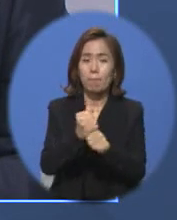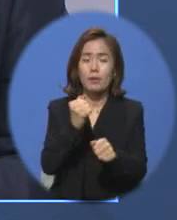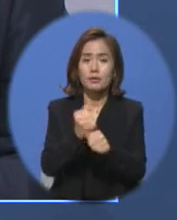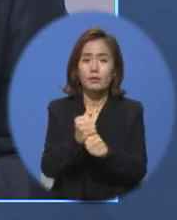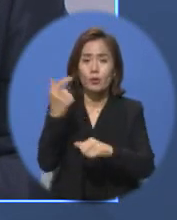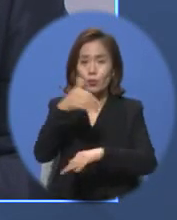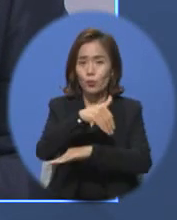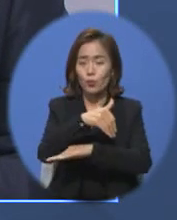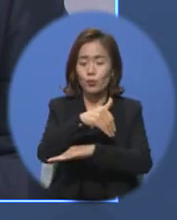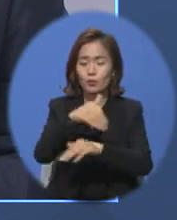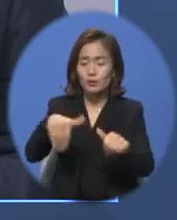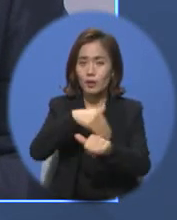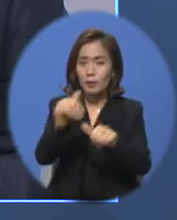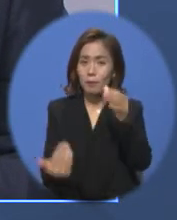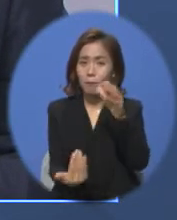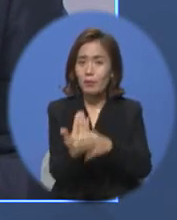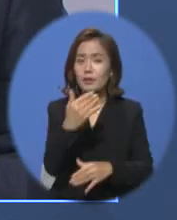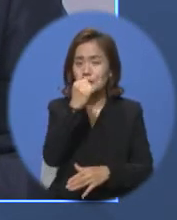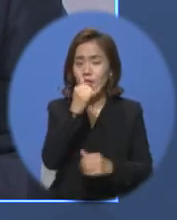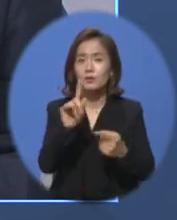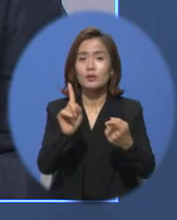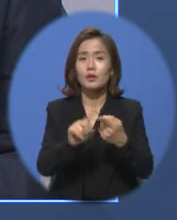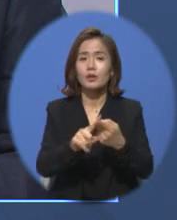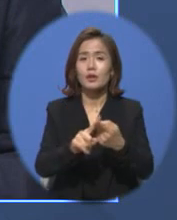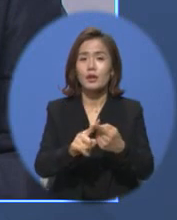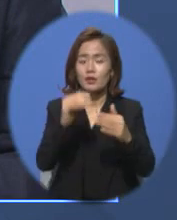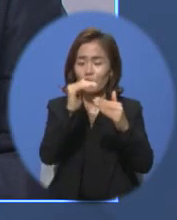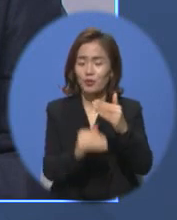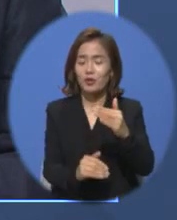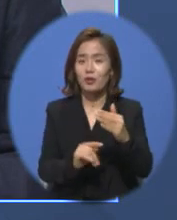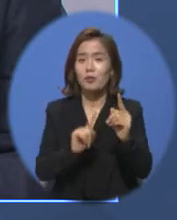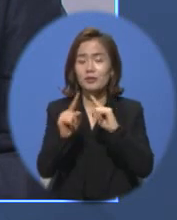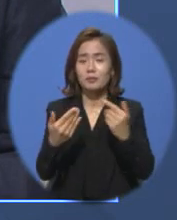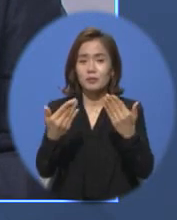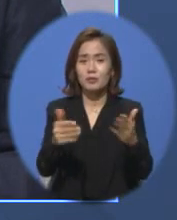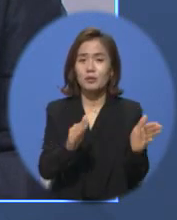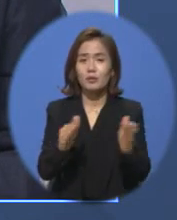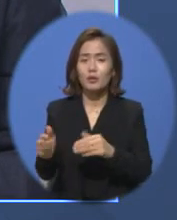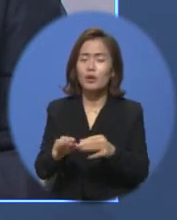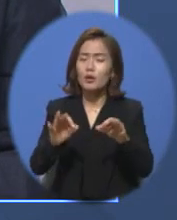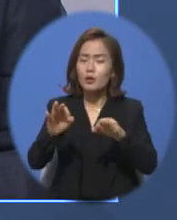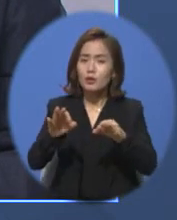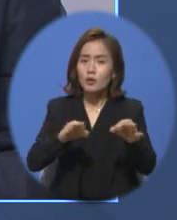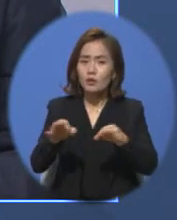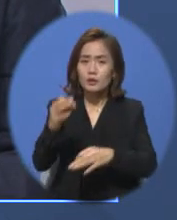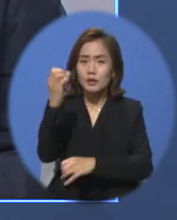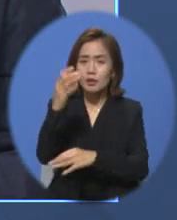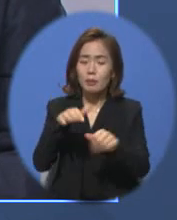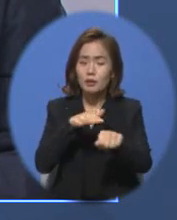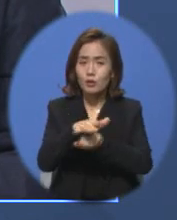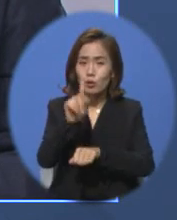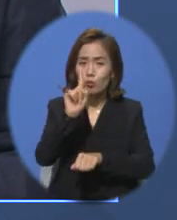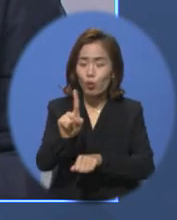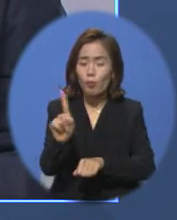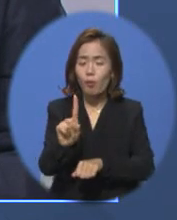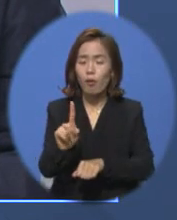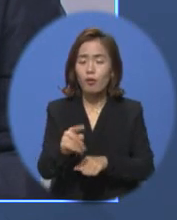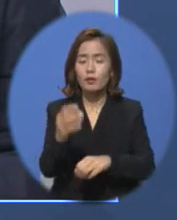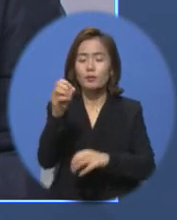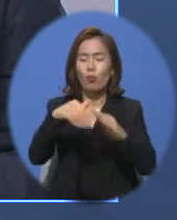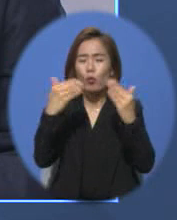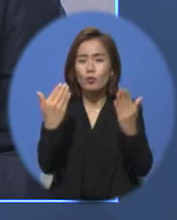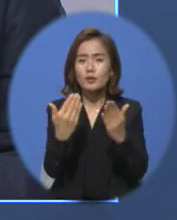우리가더많은것을계속해서건설해야하는상황이있을수도있습니다 .그건그부분에관한이야기입니다.우리는 현재경제계획을반영하여이를추진하고있으며 ,이는앞서말씀드린바와같이